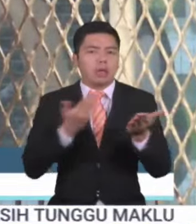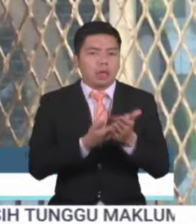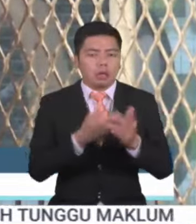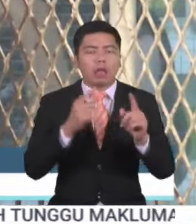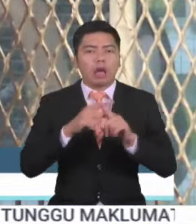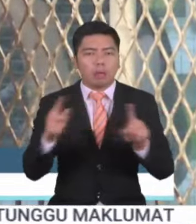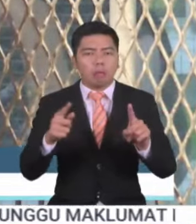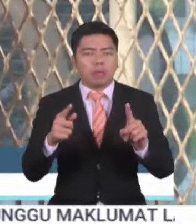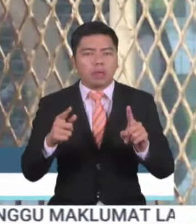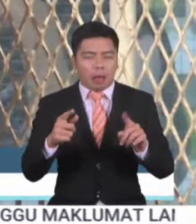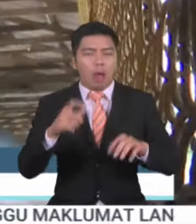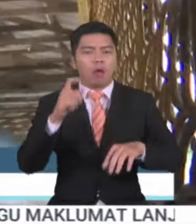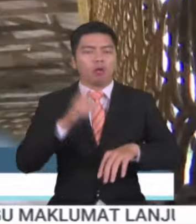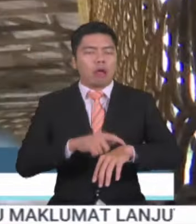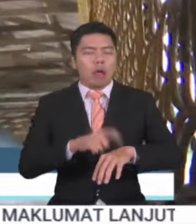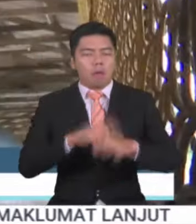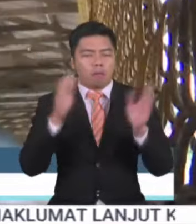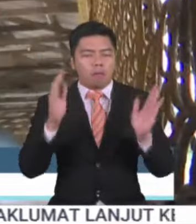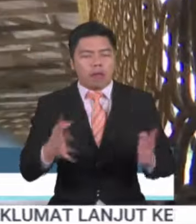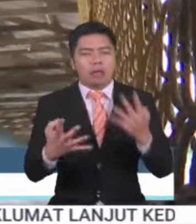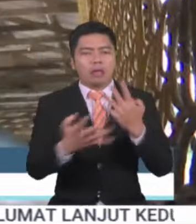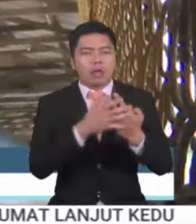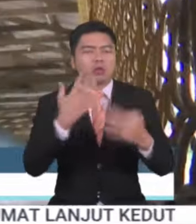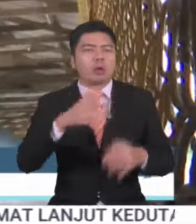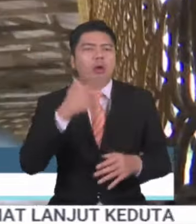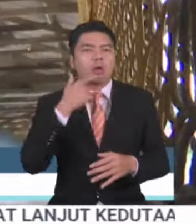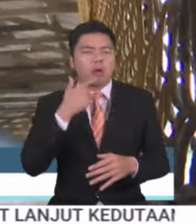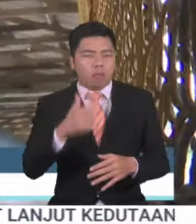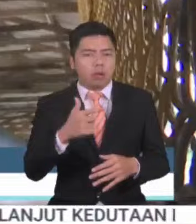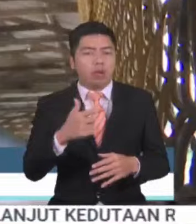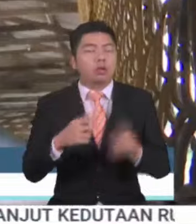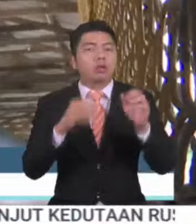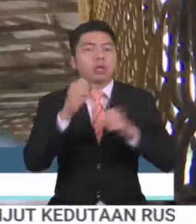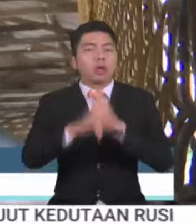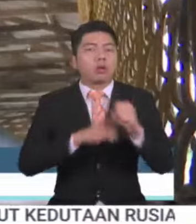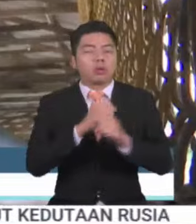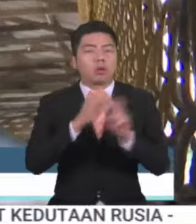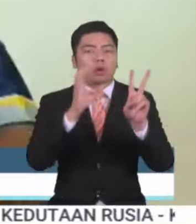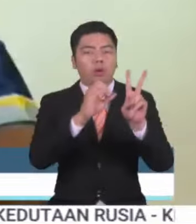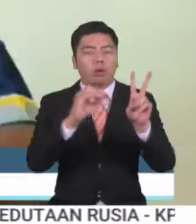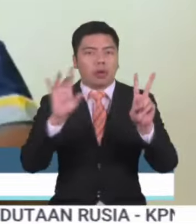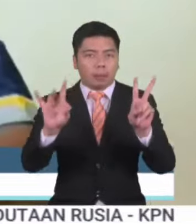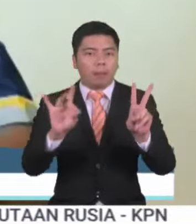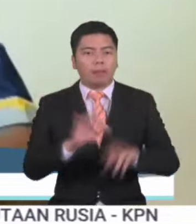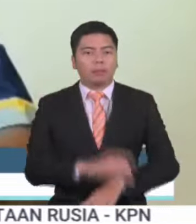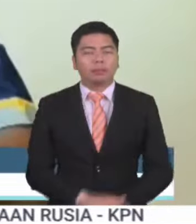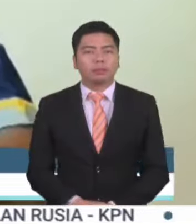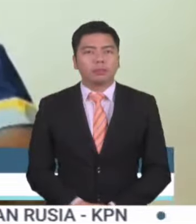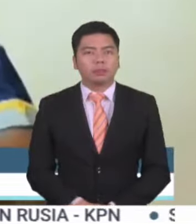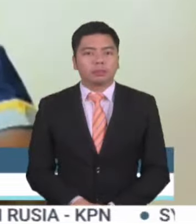pemulihan di luar tempoh penjara telah lama diperkenalkan, iaitu pada 2008.